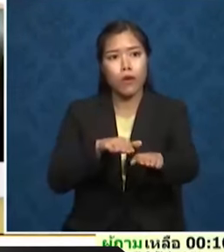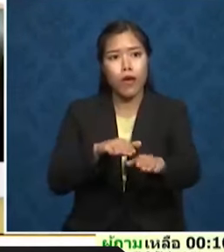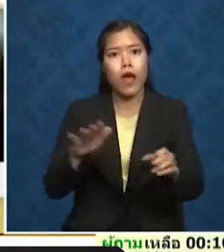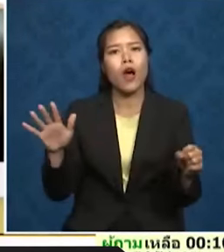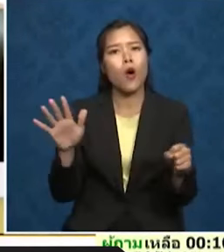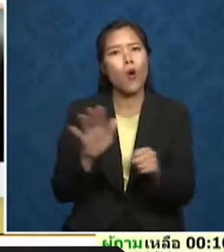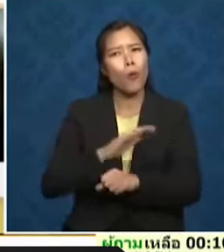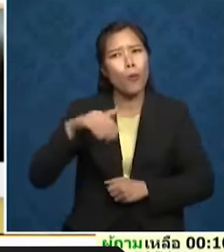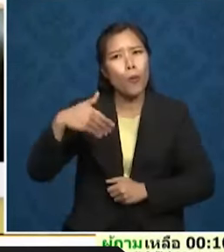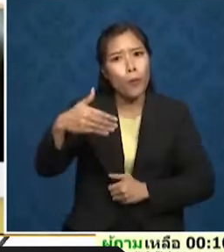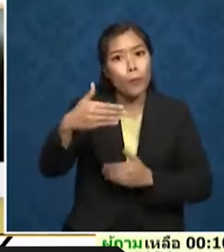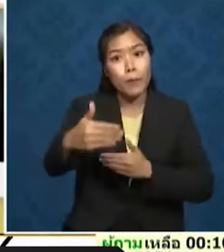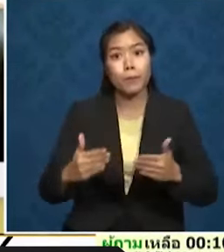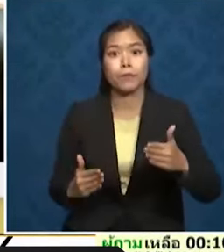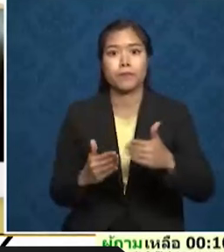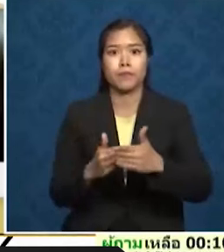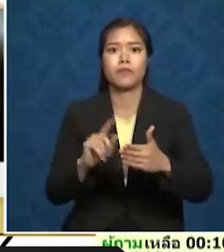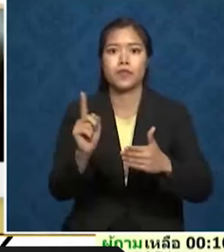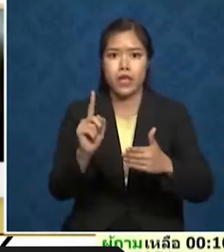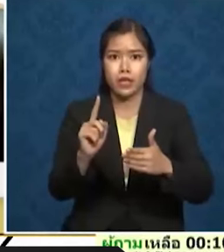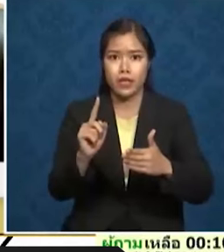อใดจะสามารถเสร็จสิ้น